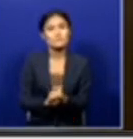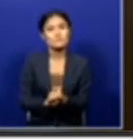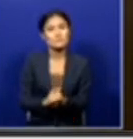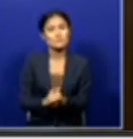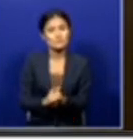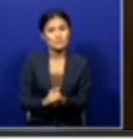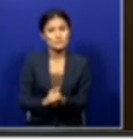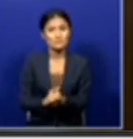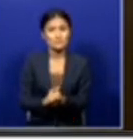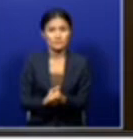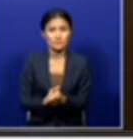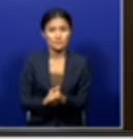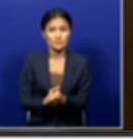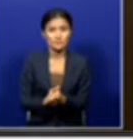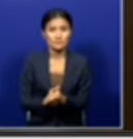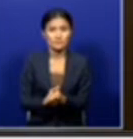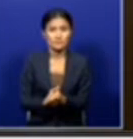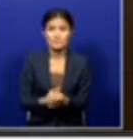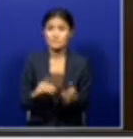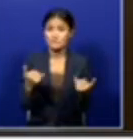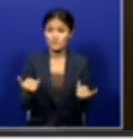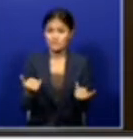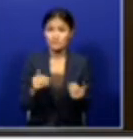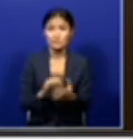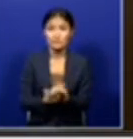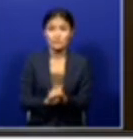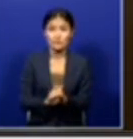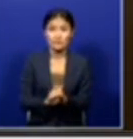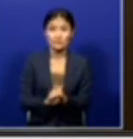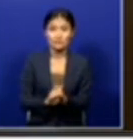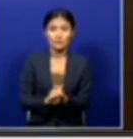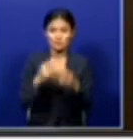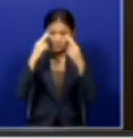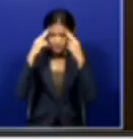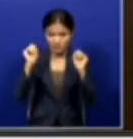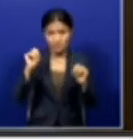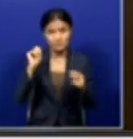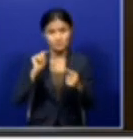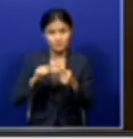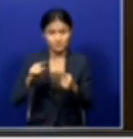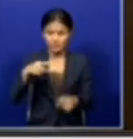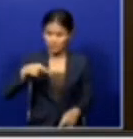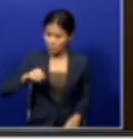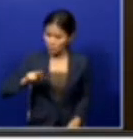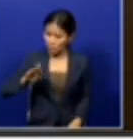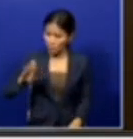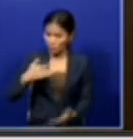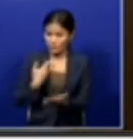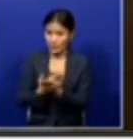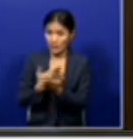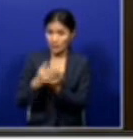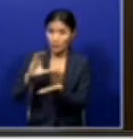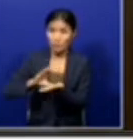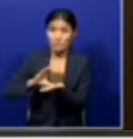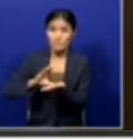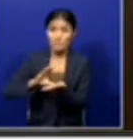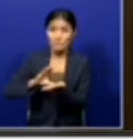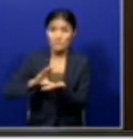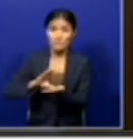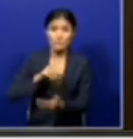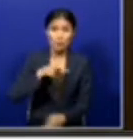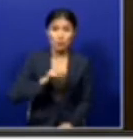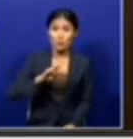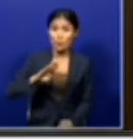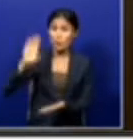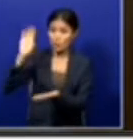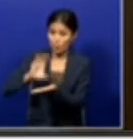แล้ววันนี้เป็นนายกที่ทำพรบ.โอนถ่ายที่ตัวเองจัดทำพระราชบัญญัติ